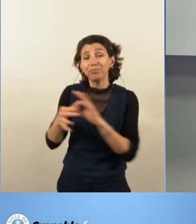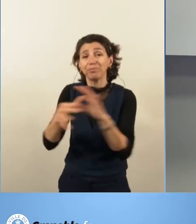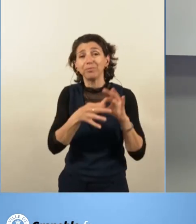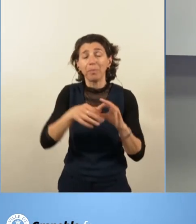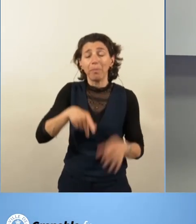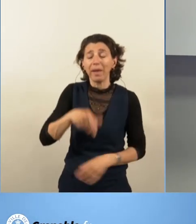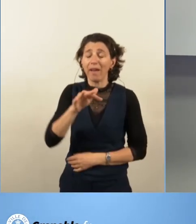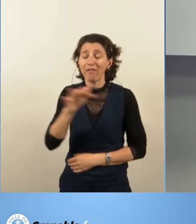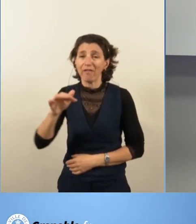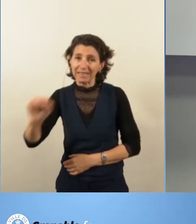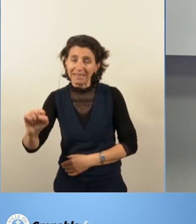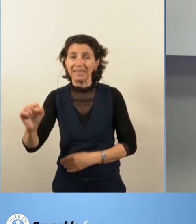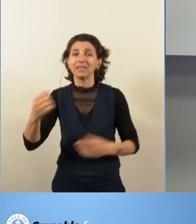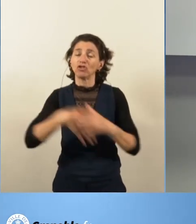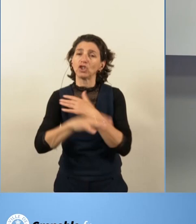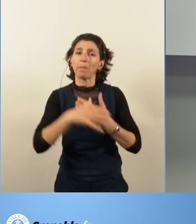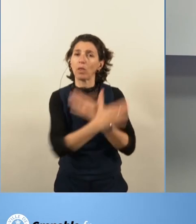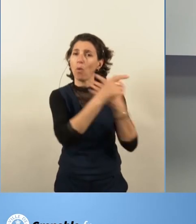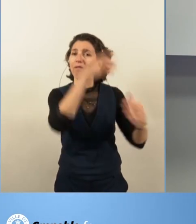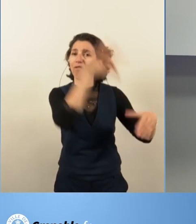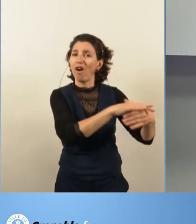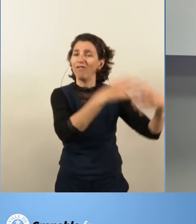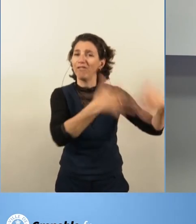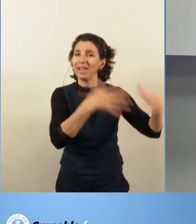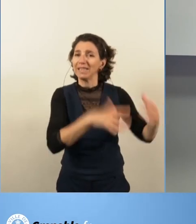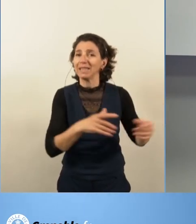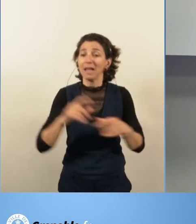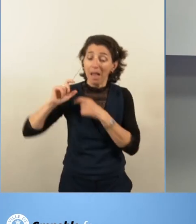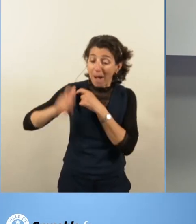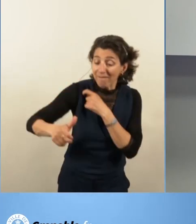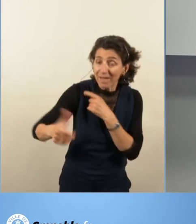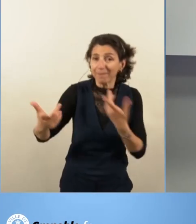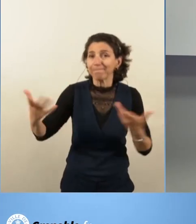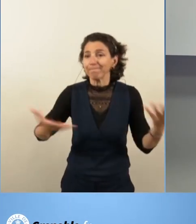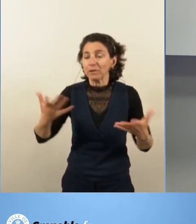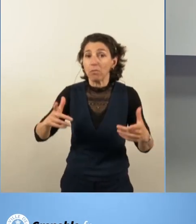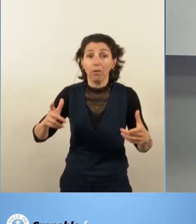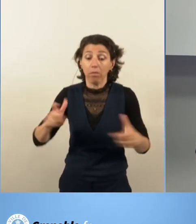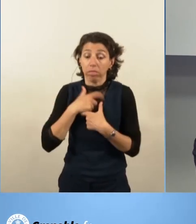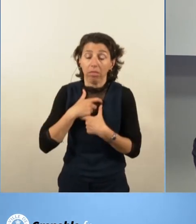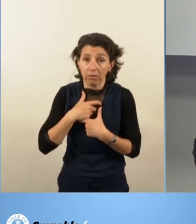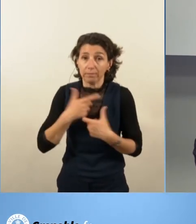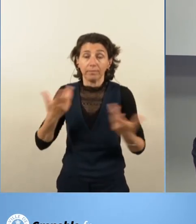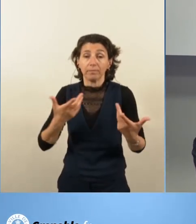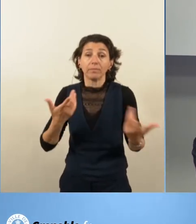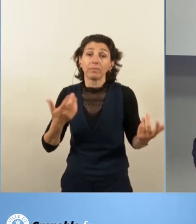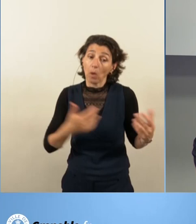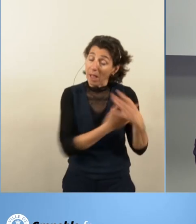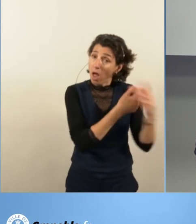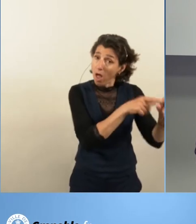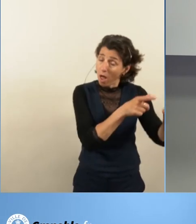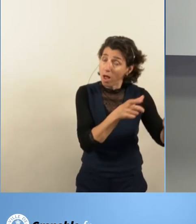qui a été voté à la Métro mais qui a vu en fait l'héritage totalement figé et donc là où la métropole pouvait